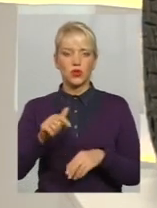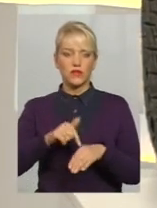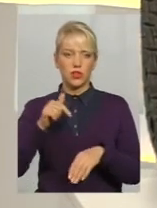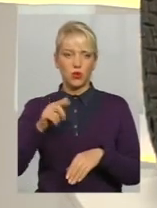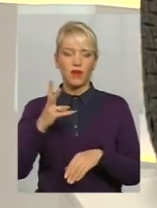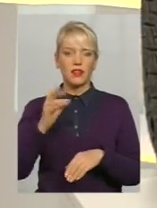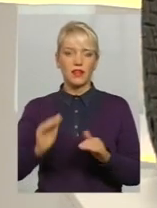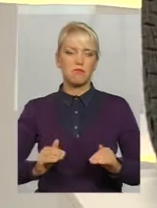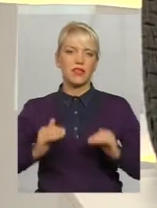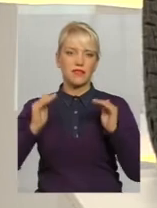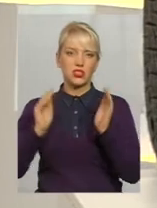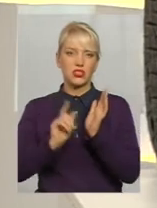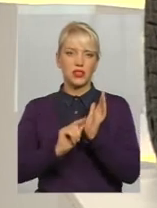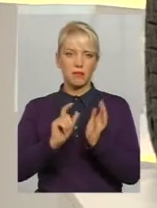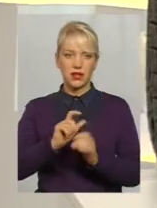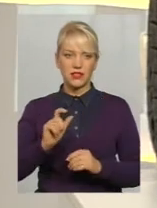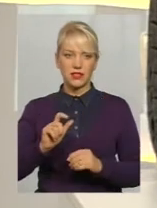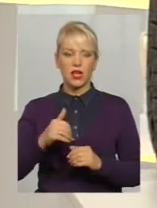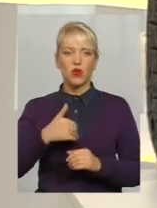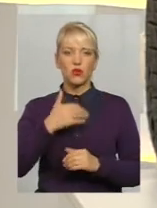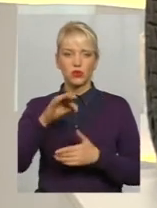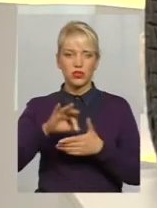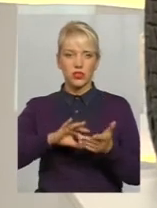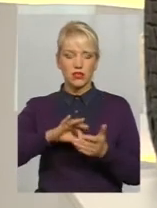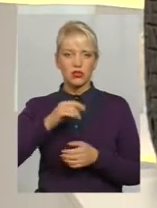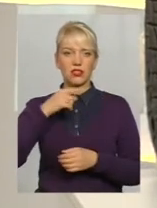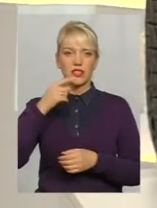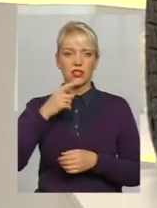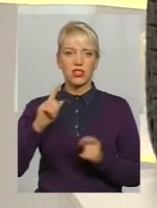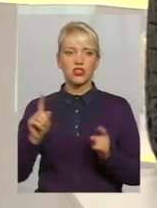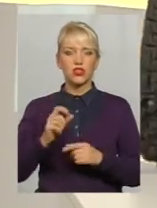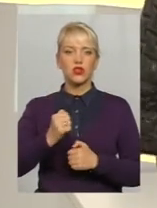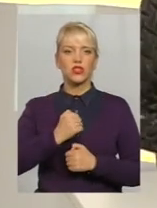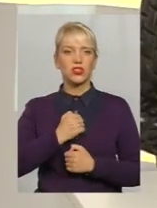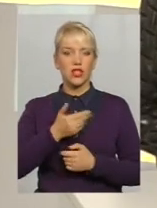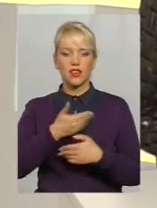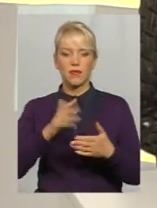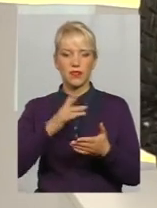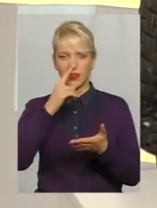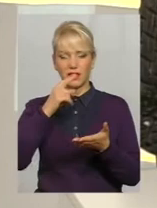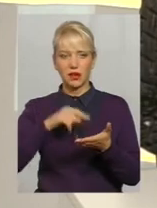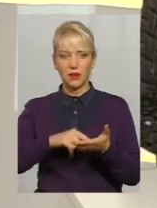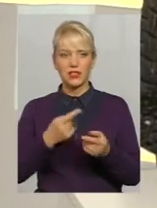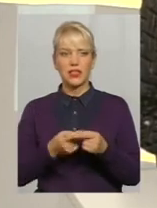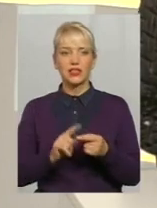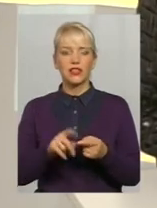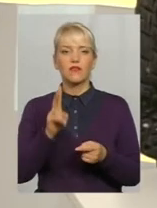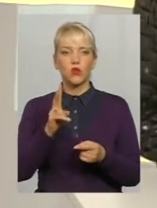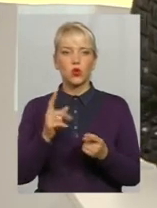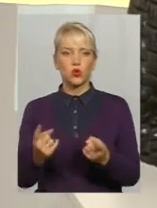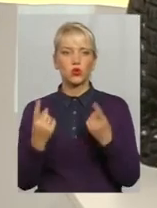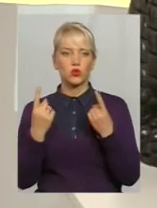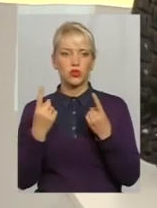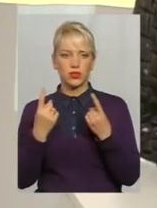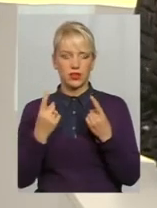на підвищення пенсій. Хочу зразу зазначити, що, на жаль, нам не трапилося ті, в кого суттєво